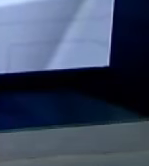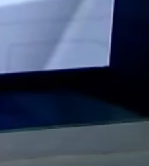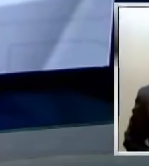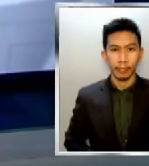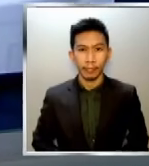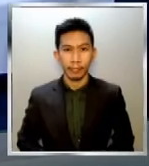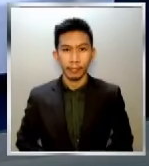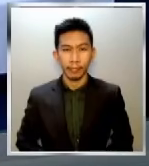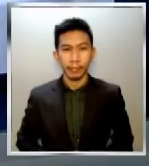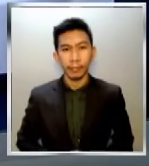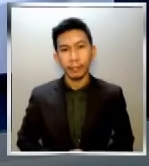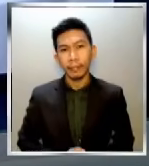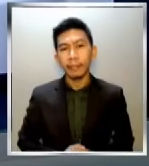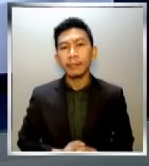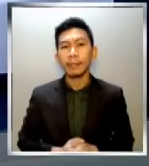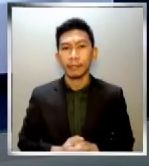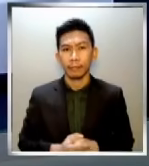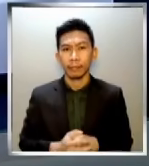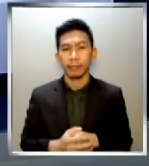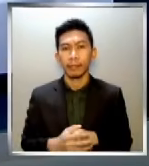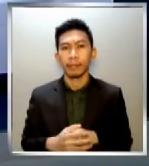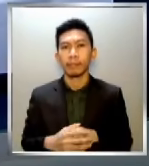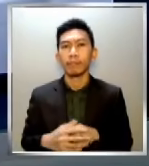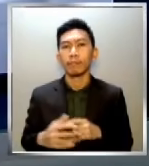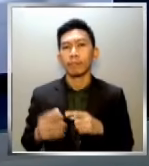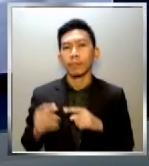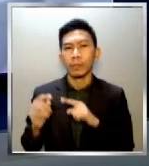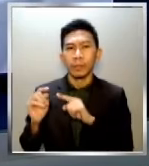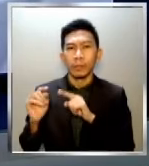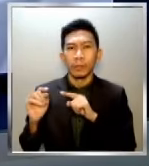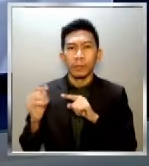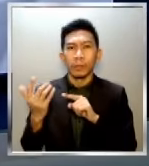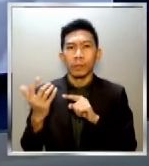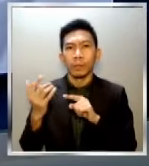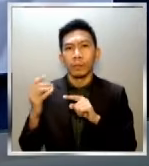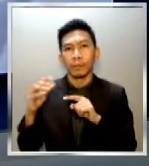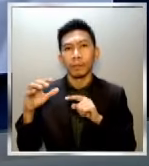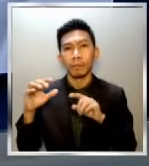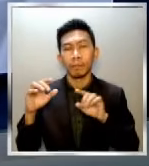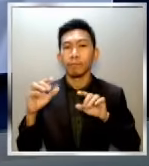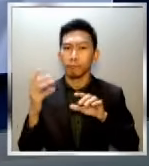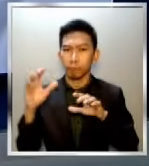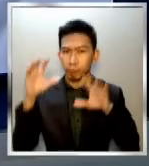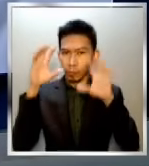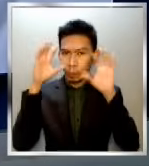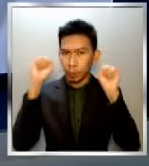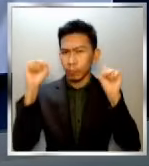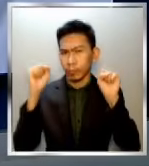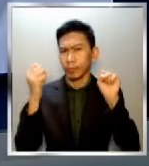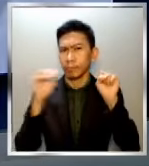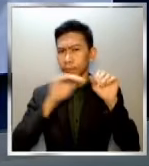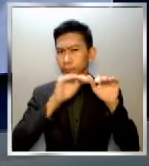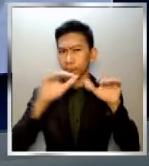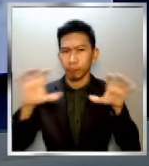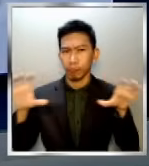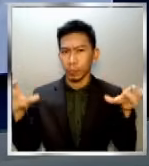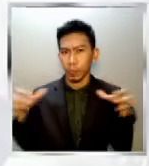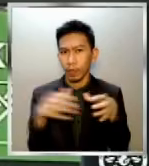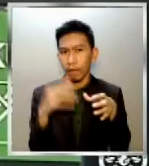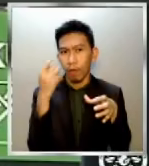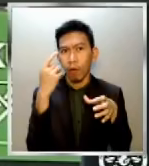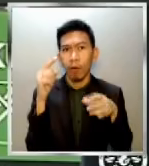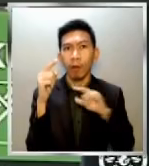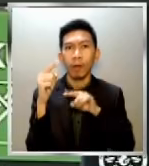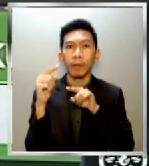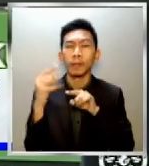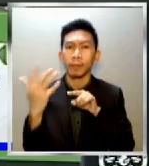Ang mga dating pangulo ng bansa naman ang gustong pulungin ngayon ni Pangulong Rodrigo Duterte para pag-usapan ng issue sa West Philippine Sea. Sabi